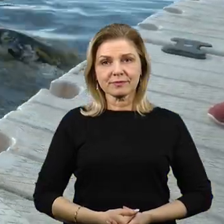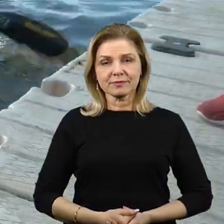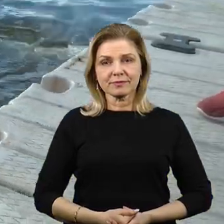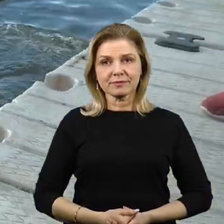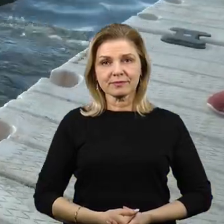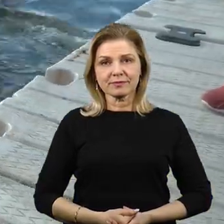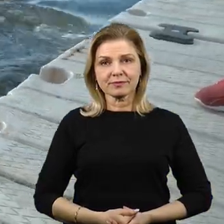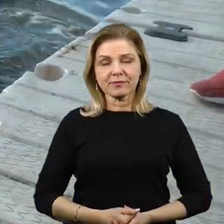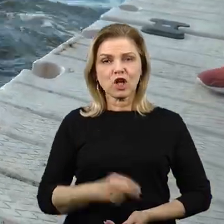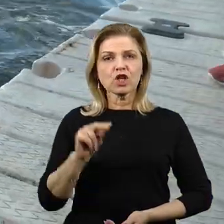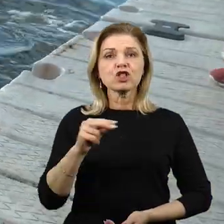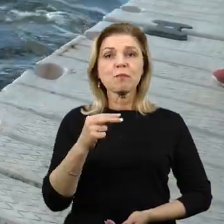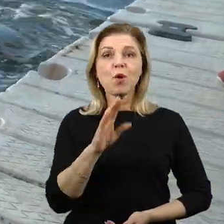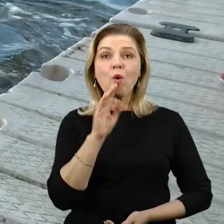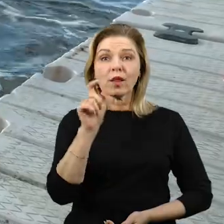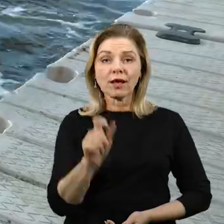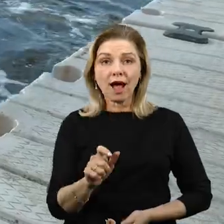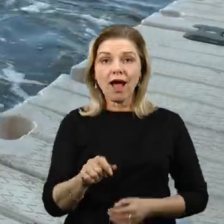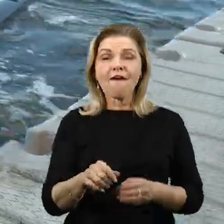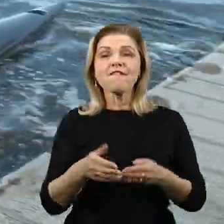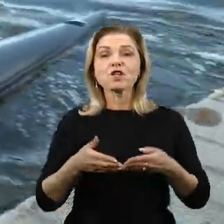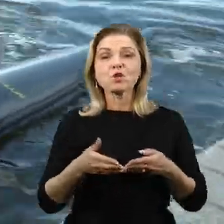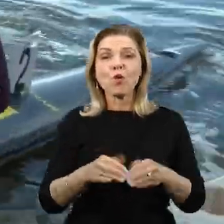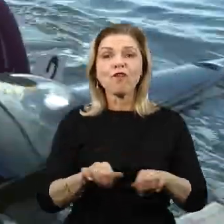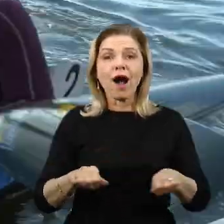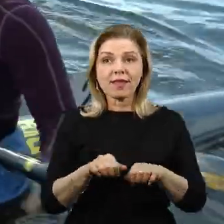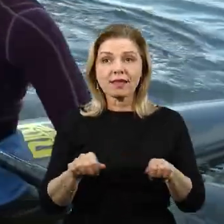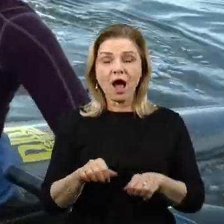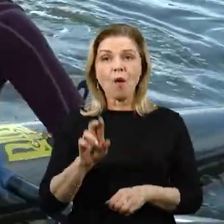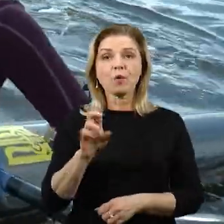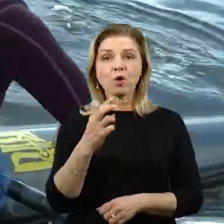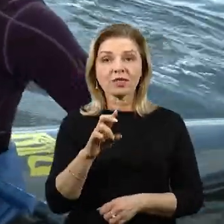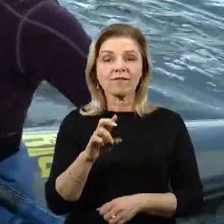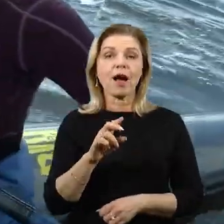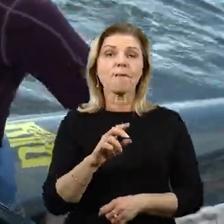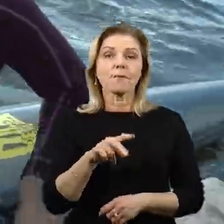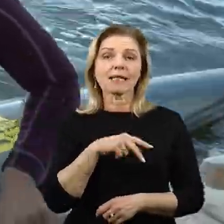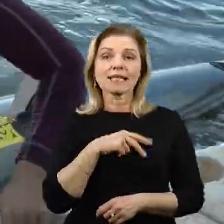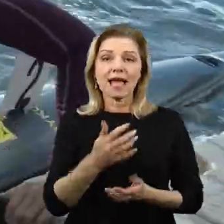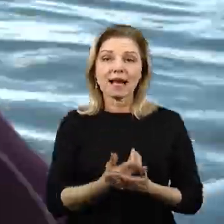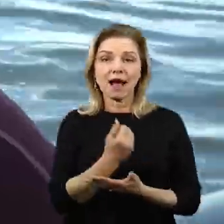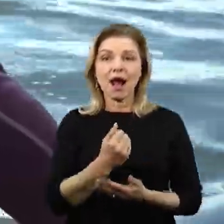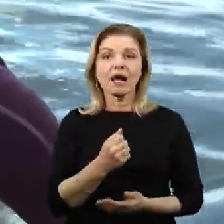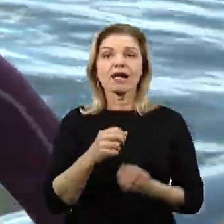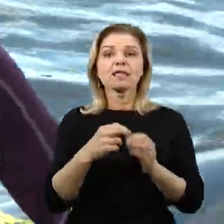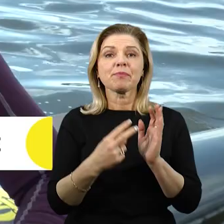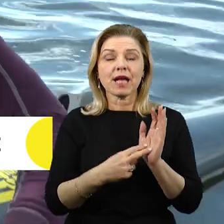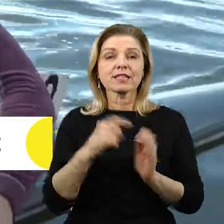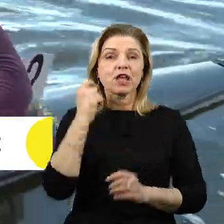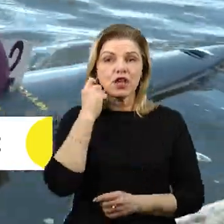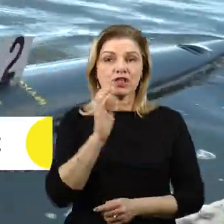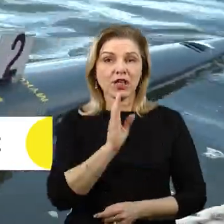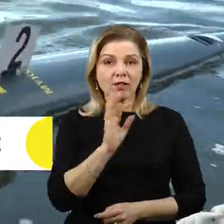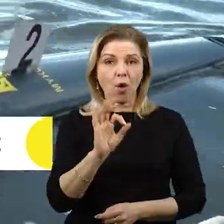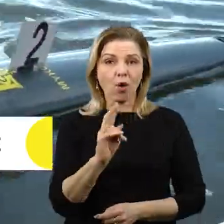Миколаїв чемпіонка України з веслування а також бронзова призерка олімпійських надій 16-тирічна Оксана цомпель готується до